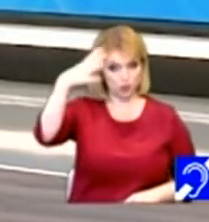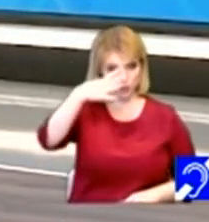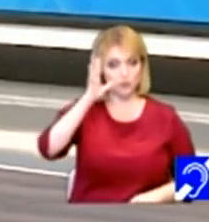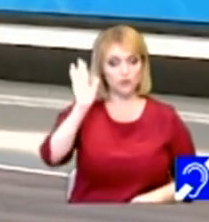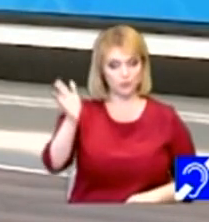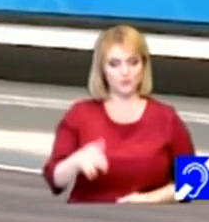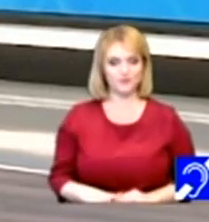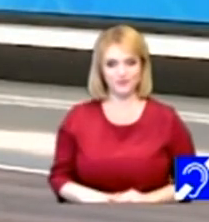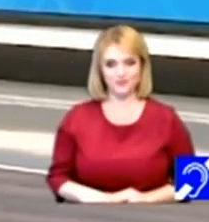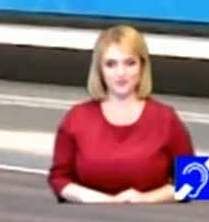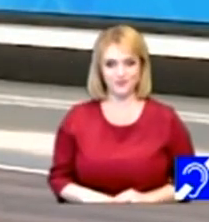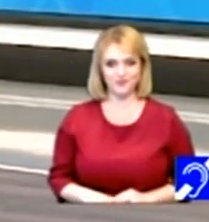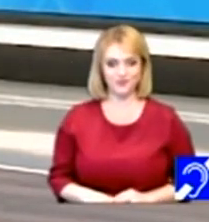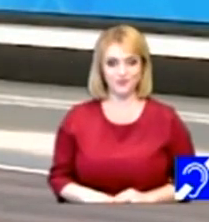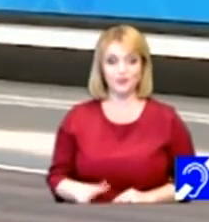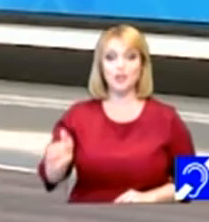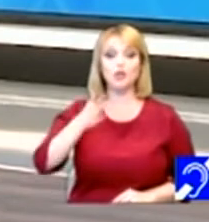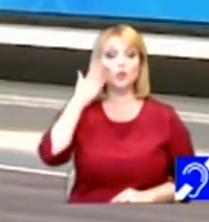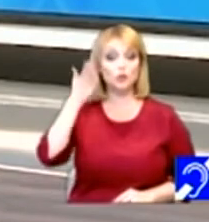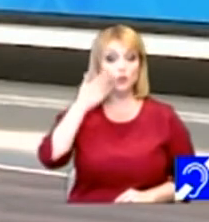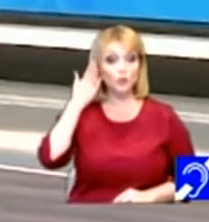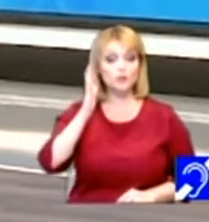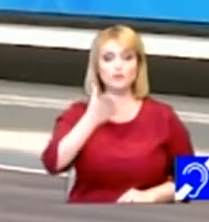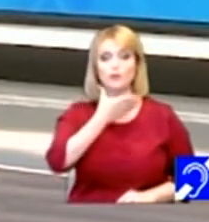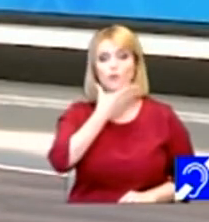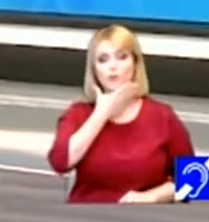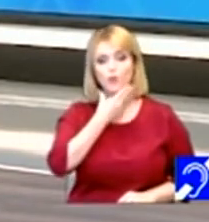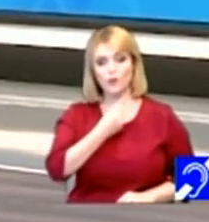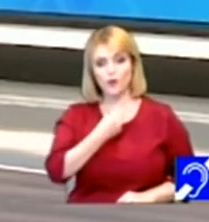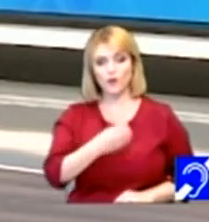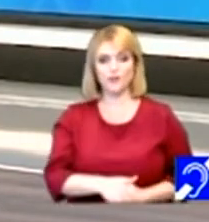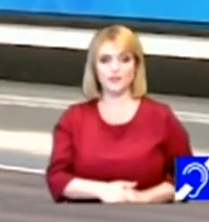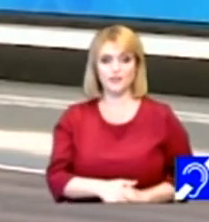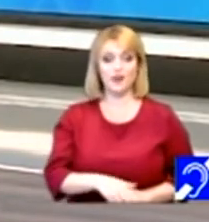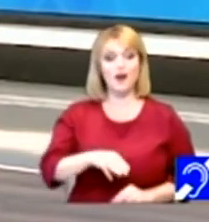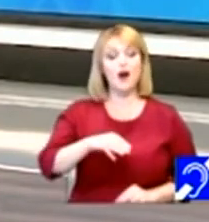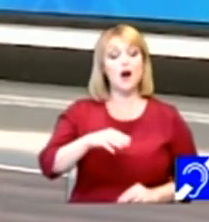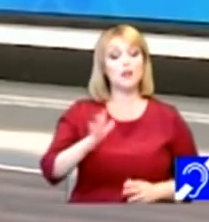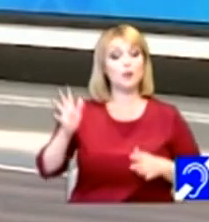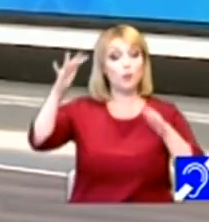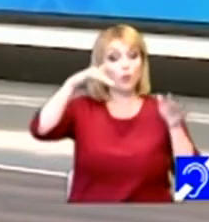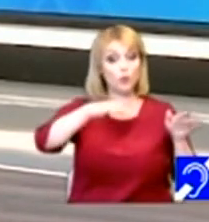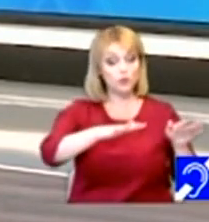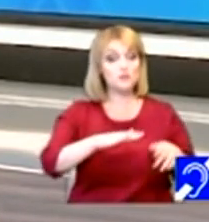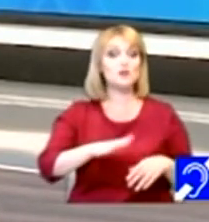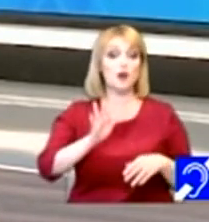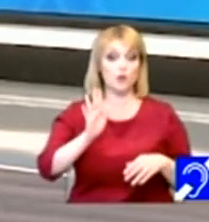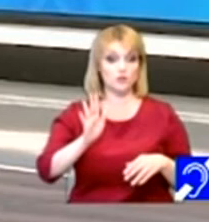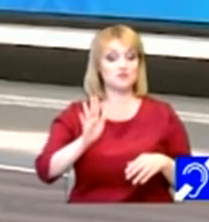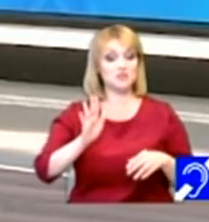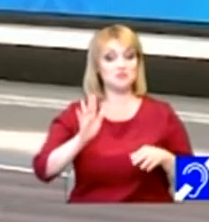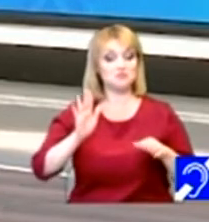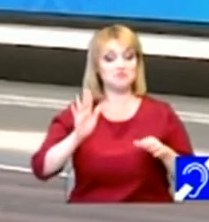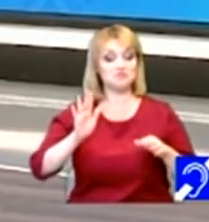de 23 de grade. În România vremea va fi frumoasă, mai puțin în Transilvania și la munte, unde local vor fi averse